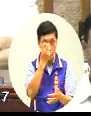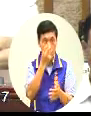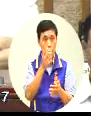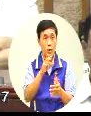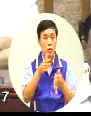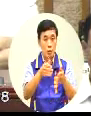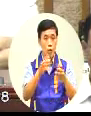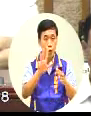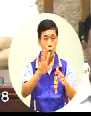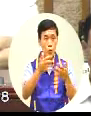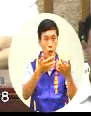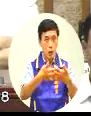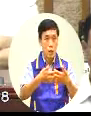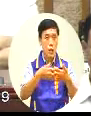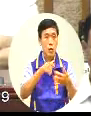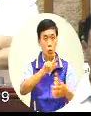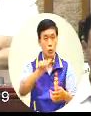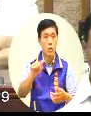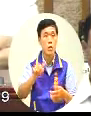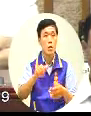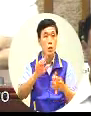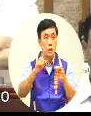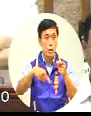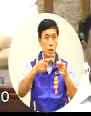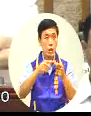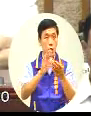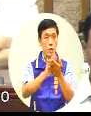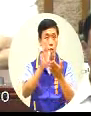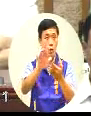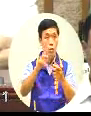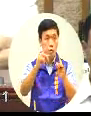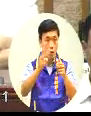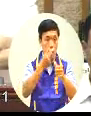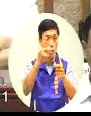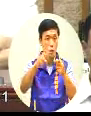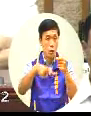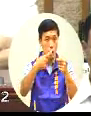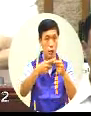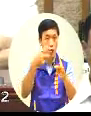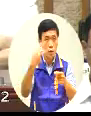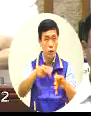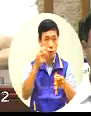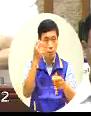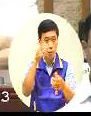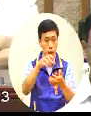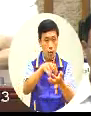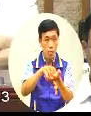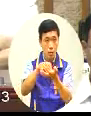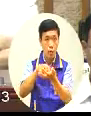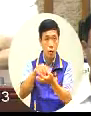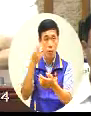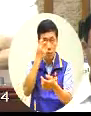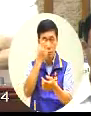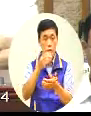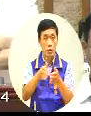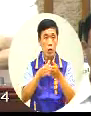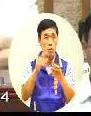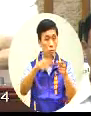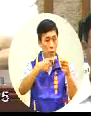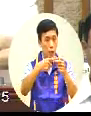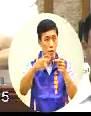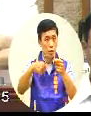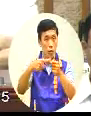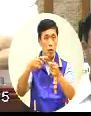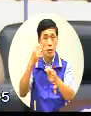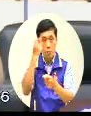那一年过后，他必须要在第二年又开始接受这个验证机制。 他是每一年都要验一次，对不对？ 对，每一年都验。